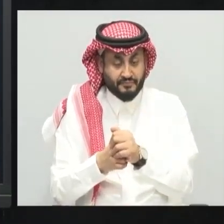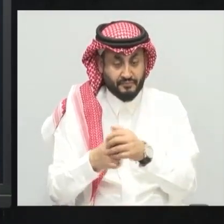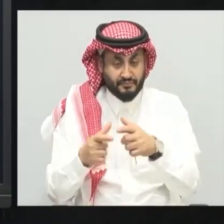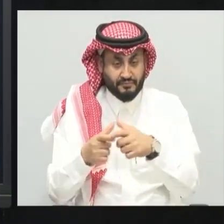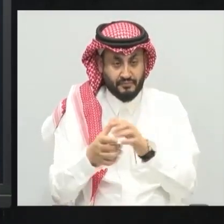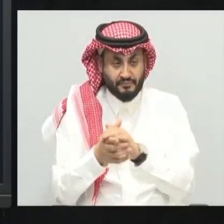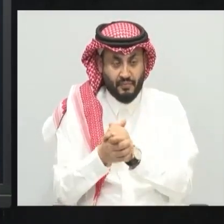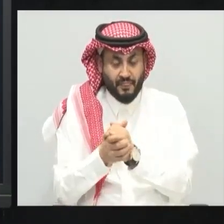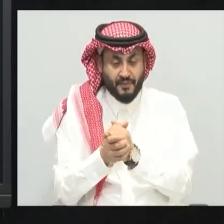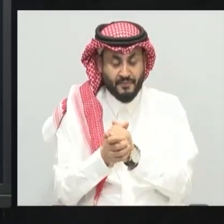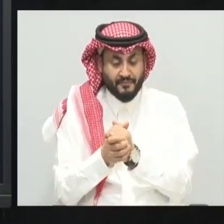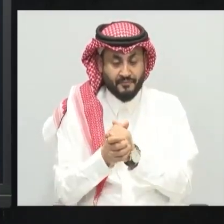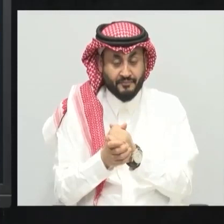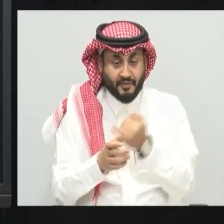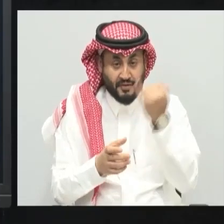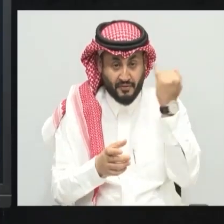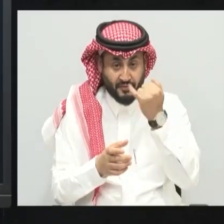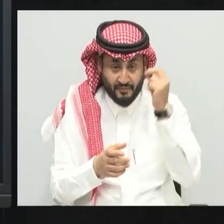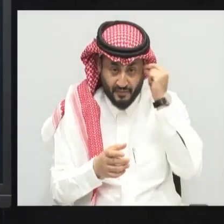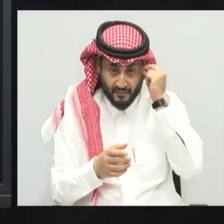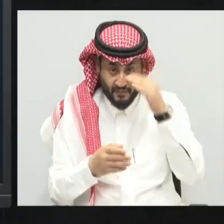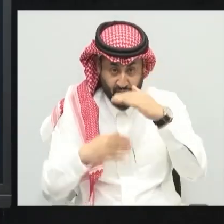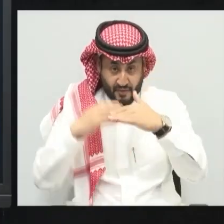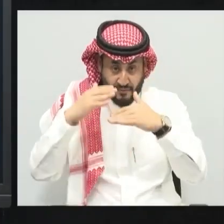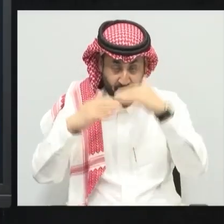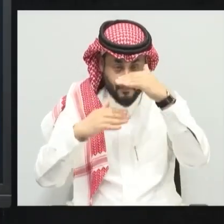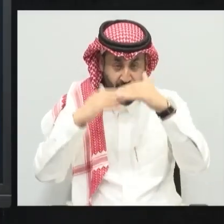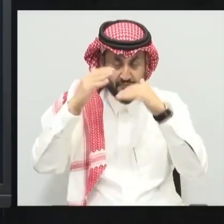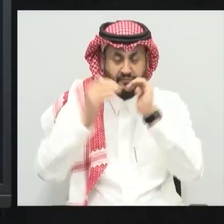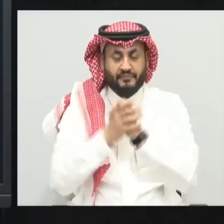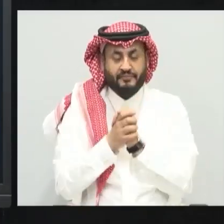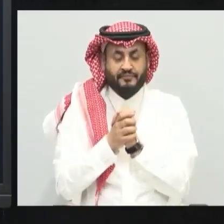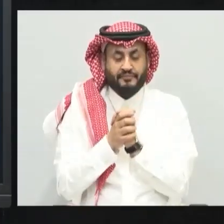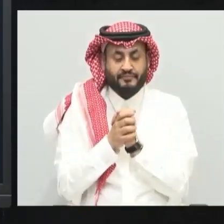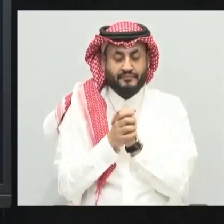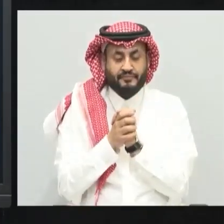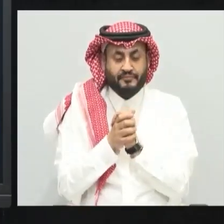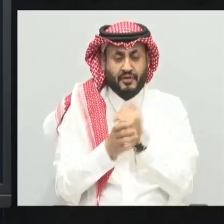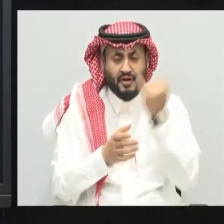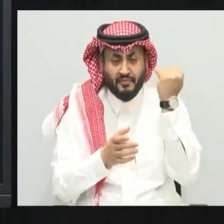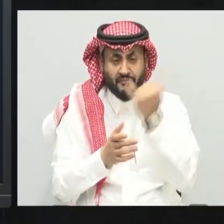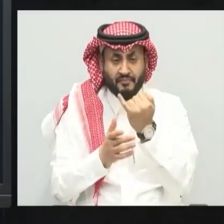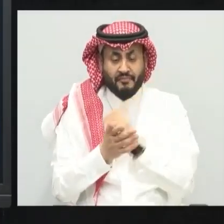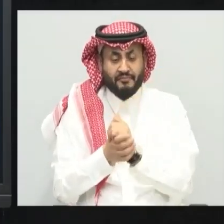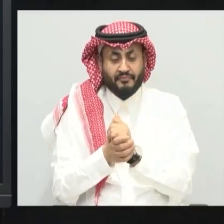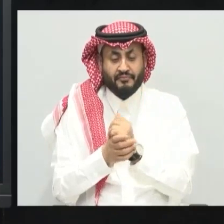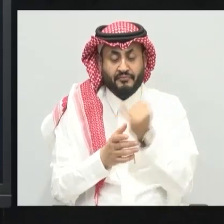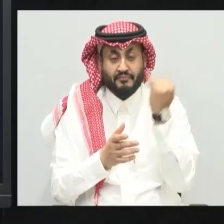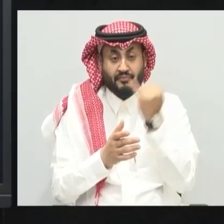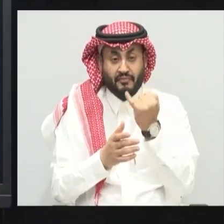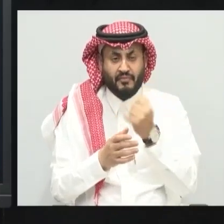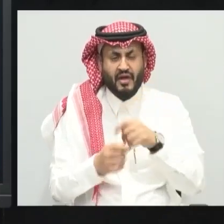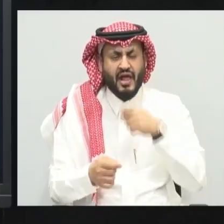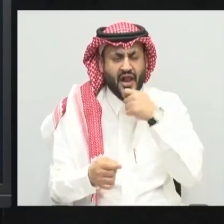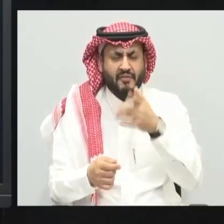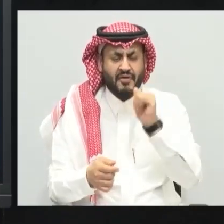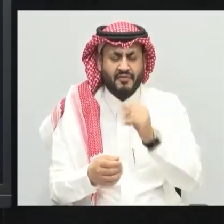الاشكال فمهم جدا ان الشخص يستمر ويبدا بالنمو شيئا فشيئا ومهم جدا كذلك الا تستعجل